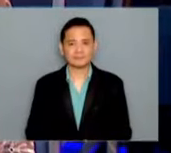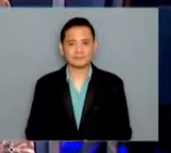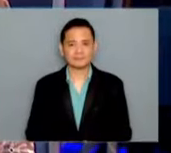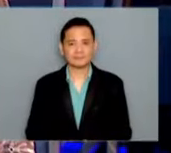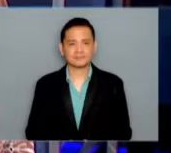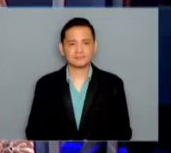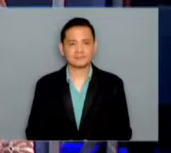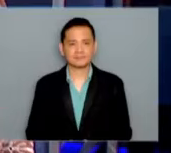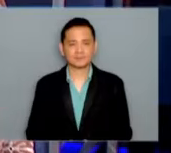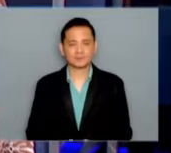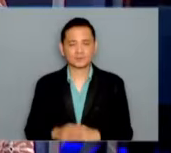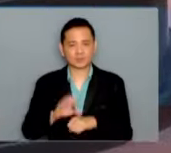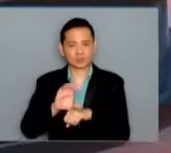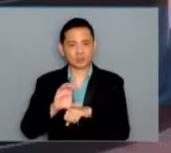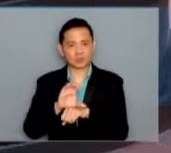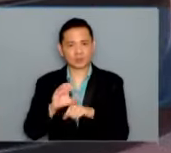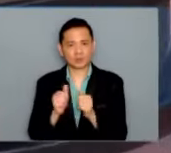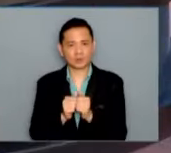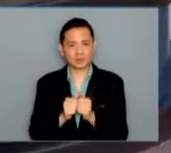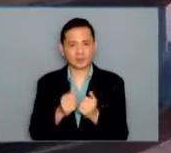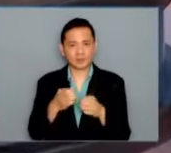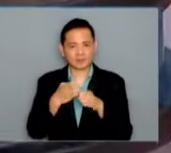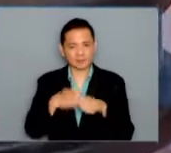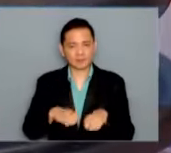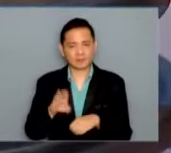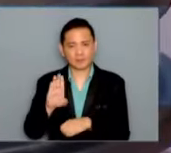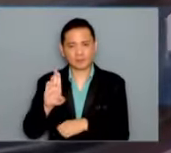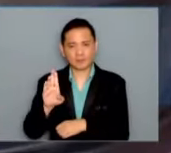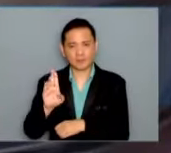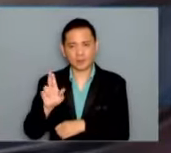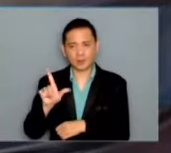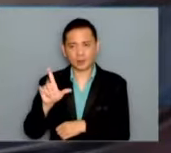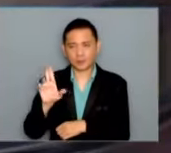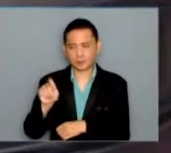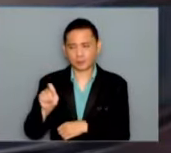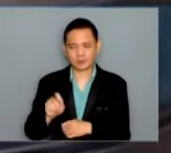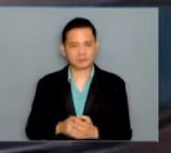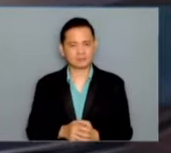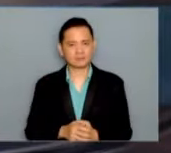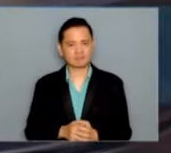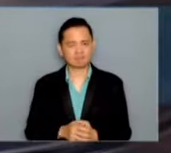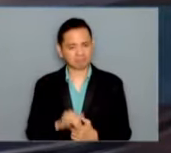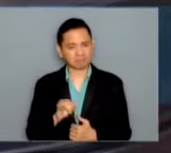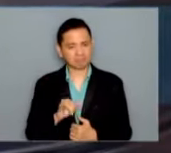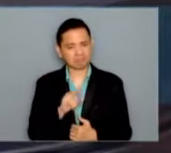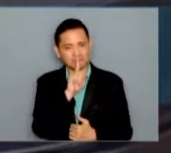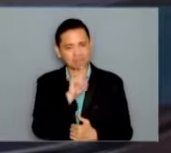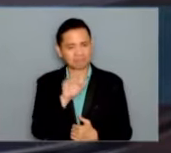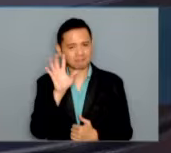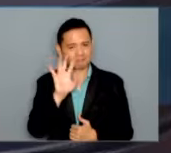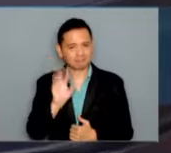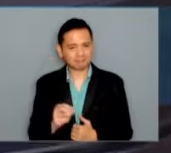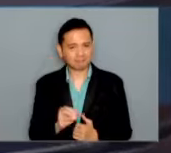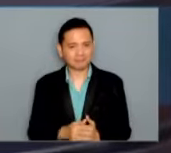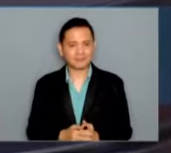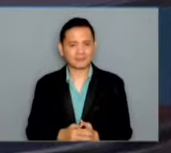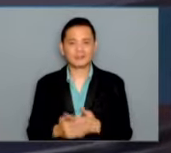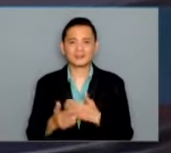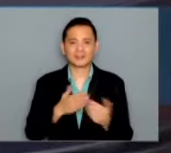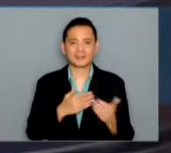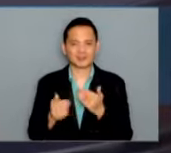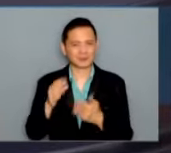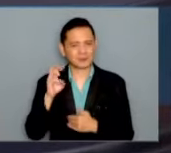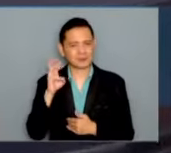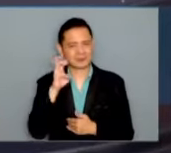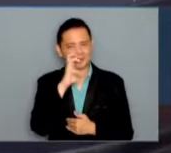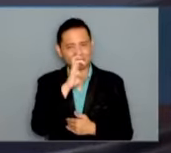choco na balut. Narinig ko kanina pa, balut na choco. Tama ba? Aha. Either way, ang weird pakinggan,